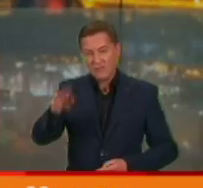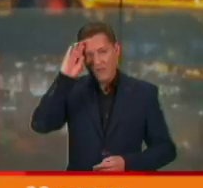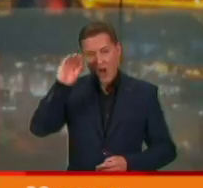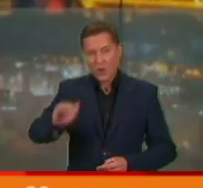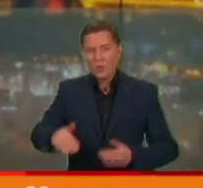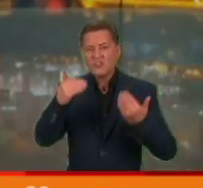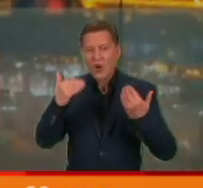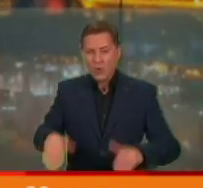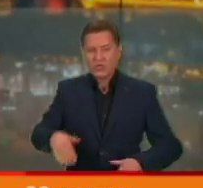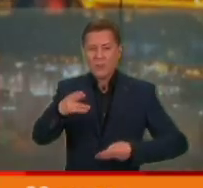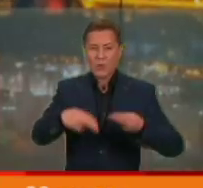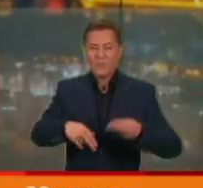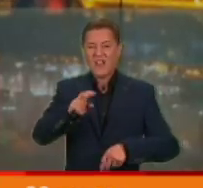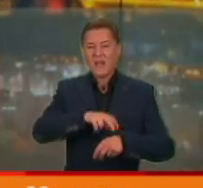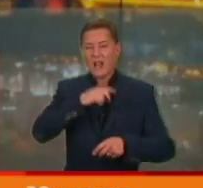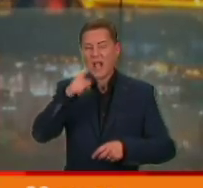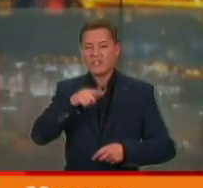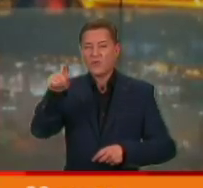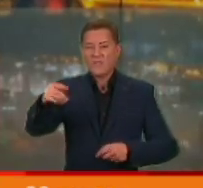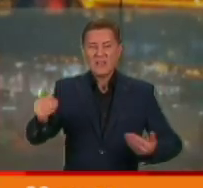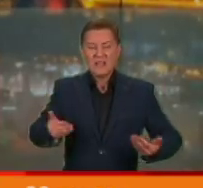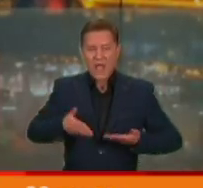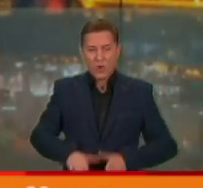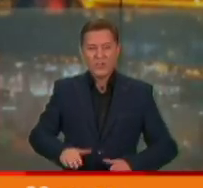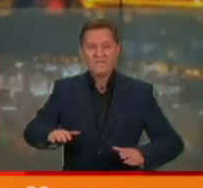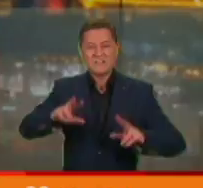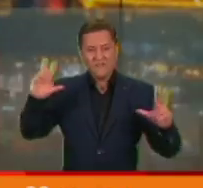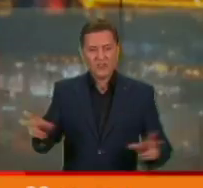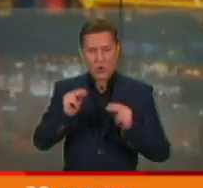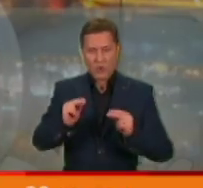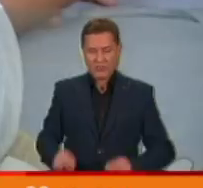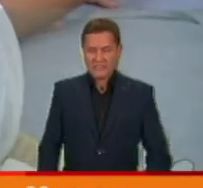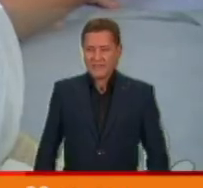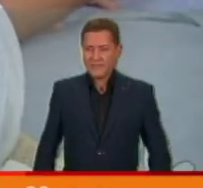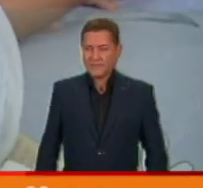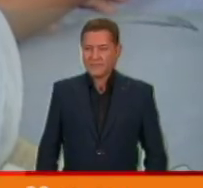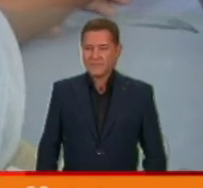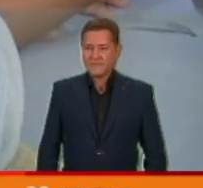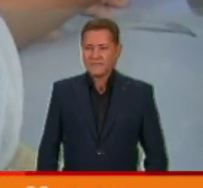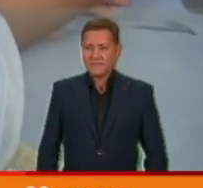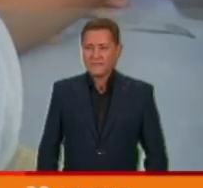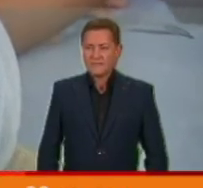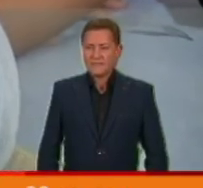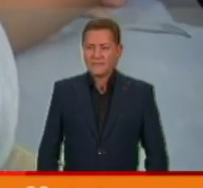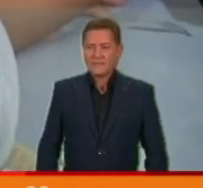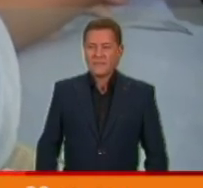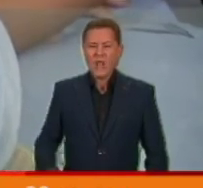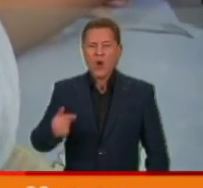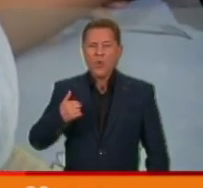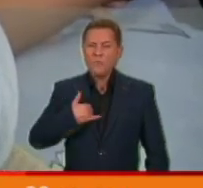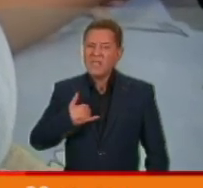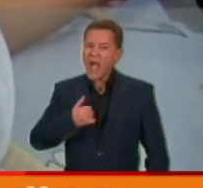вже прооперували. Лікарі кажуть, він народився в сорочці. І тепер мене